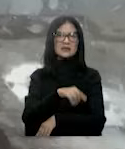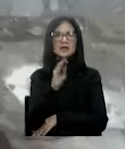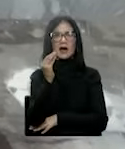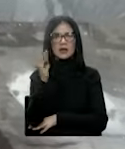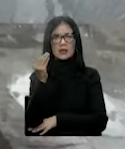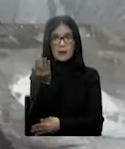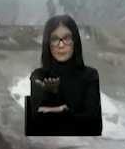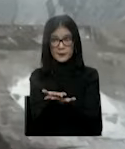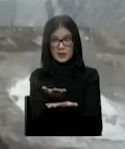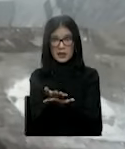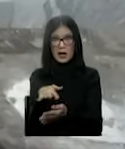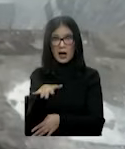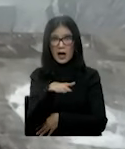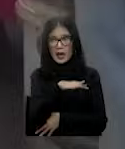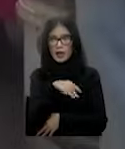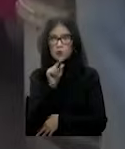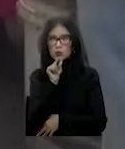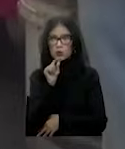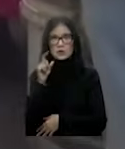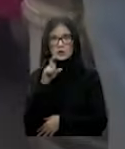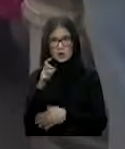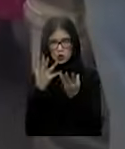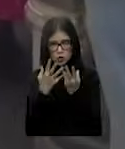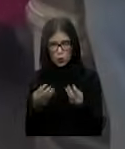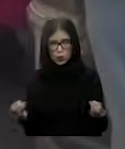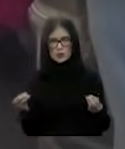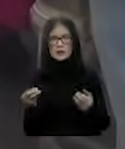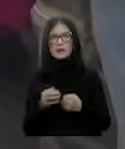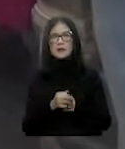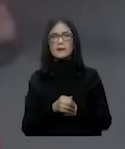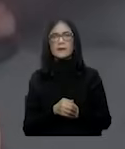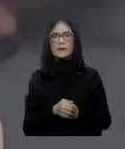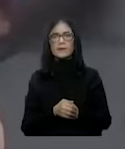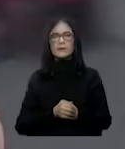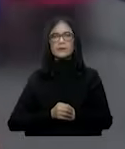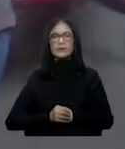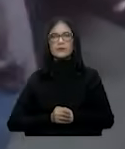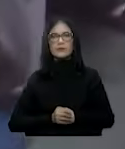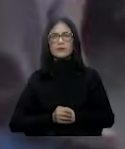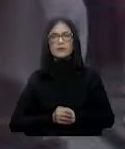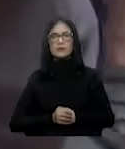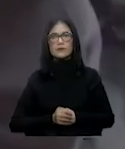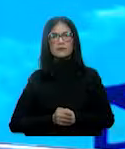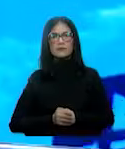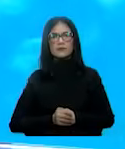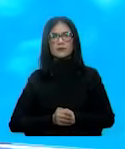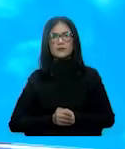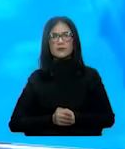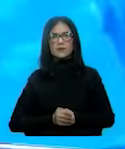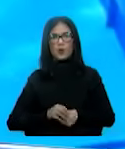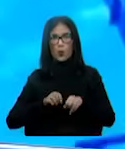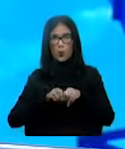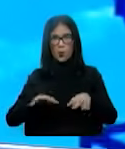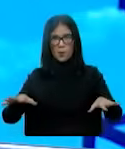bersih segera diatasi. Dari Jakarta, Rizky Fahlupi, iNews melaporkan. Pemirsa,